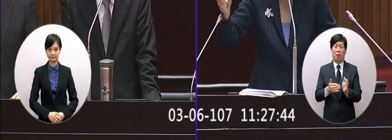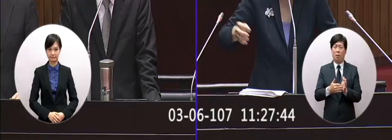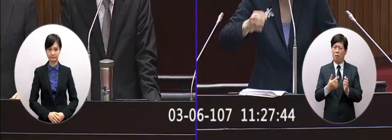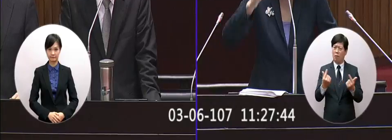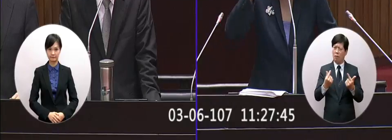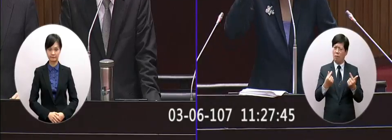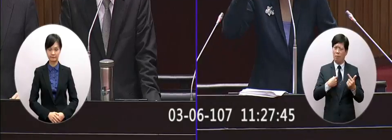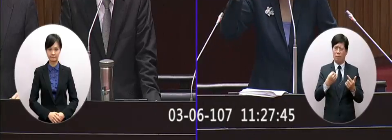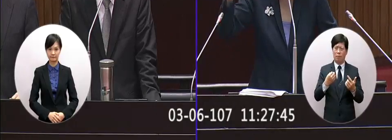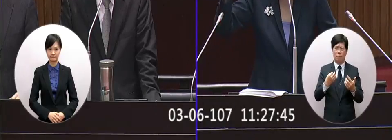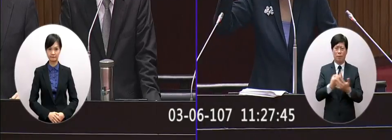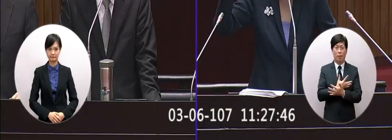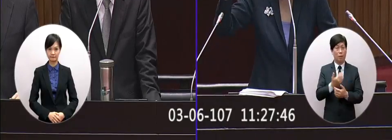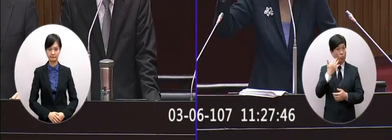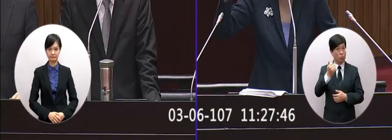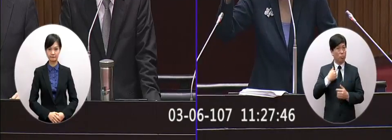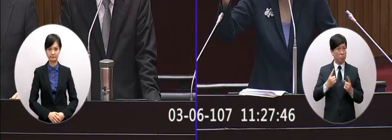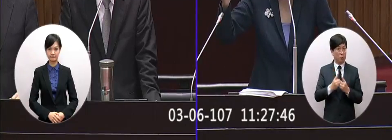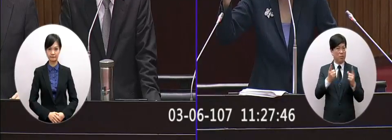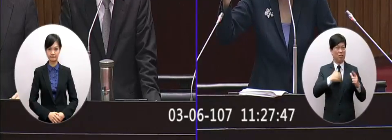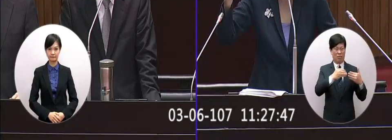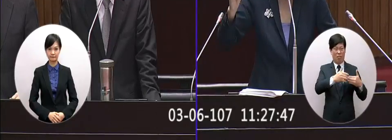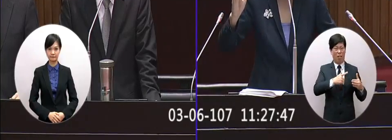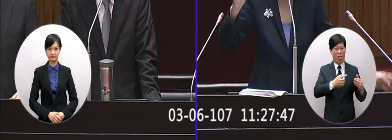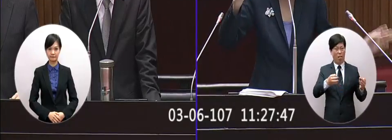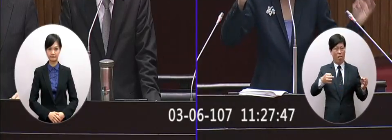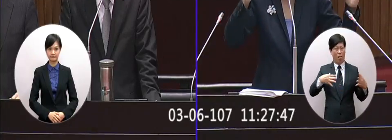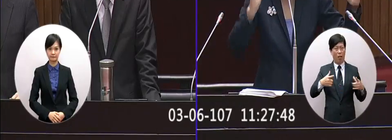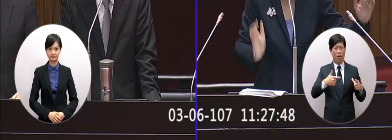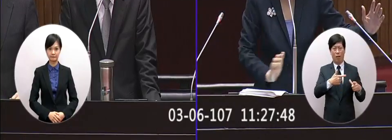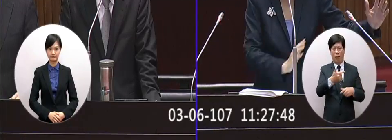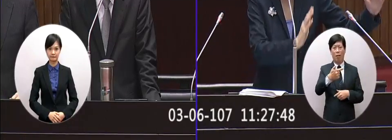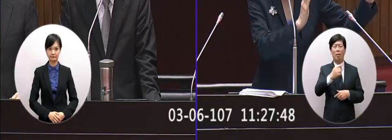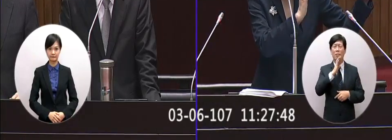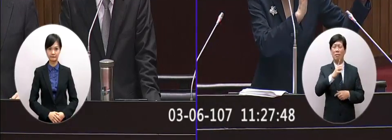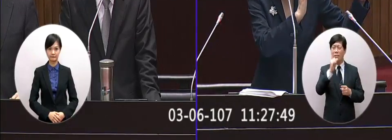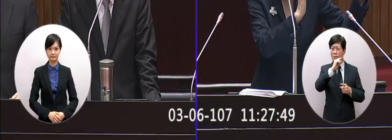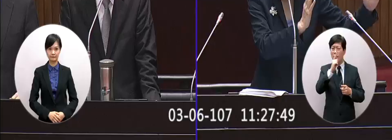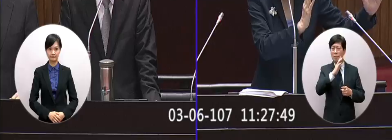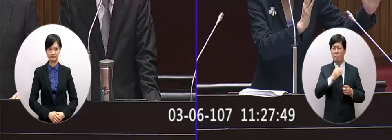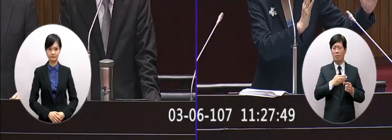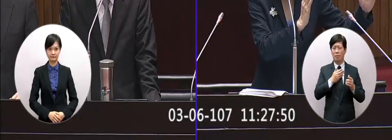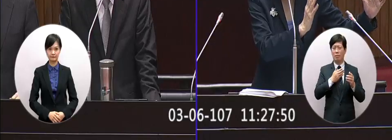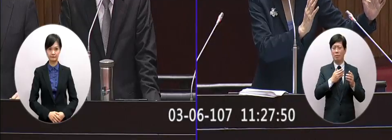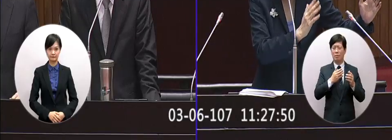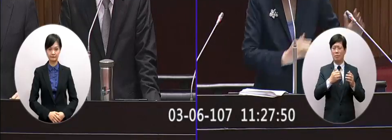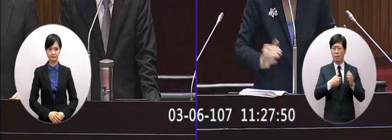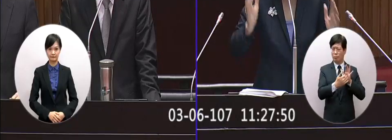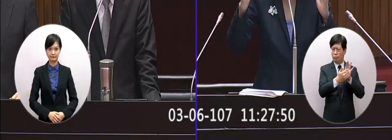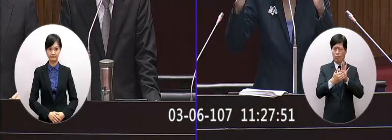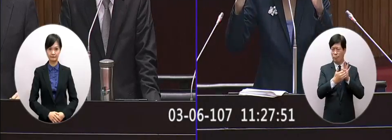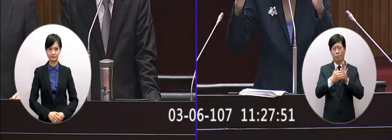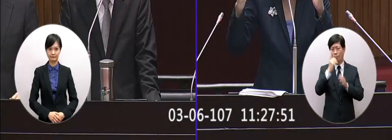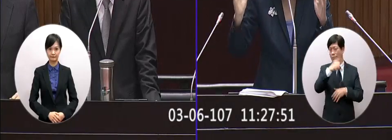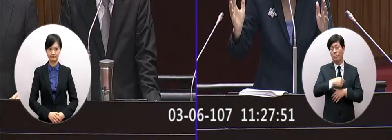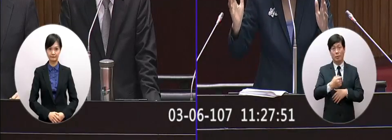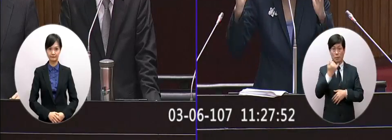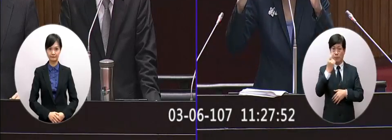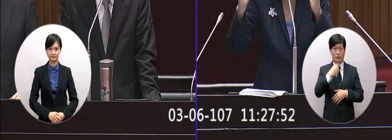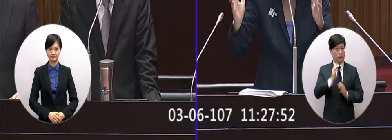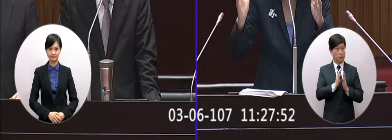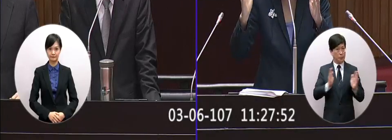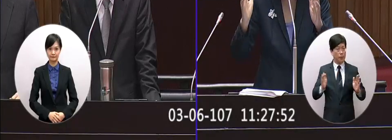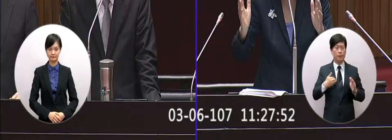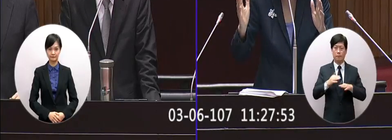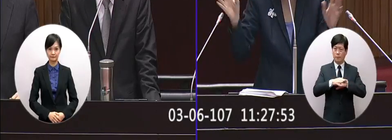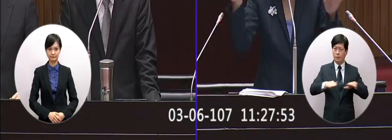类的。那当你面对这么大一个经济体的时候呢，我们不能把思维永远只放在这样的一个防堵，是否有一个更开放